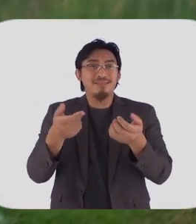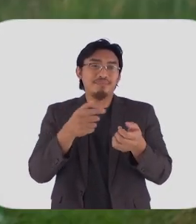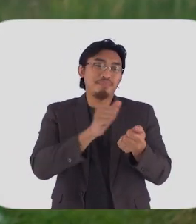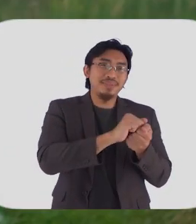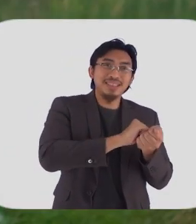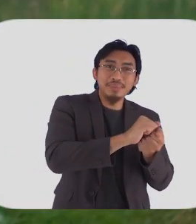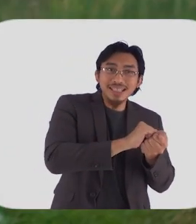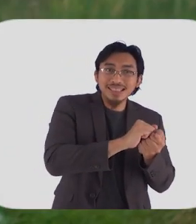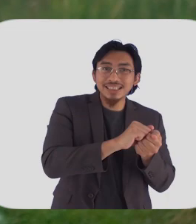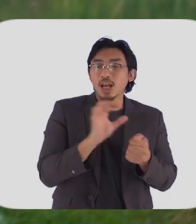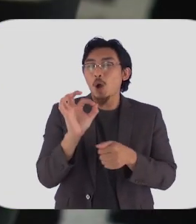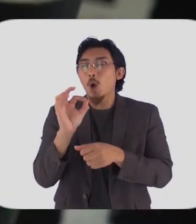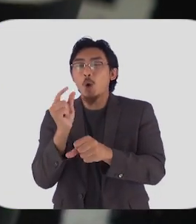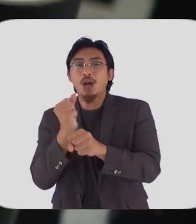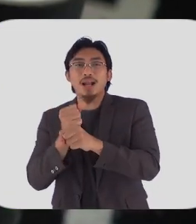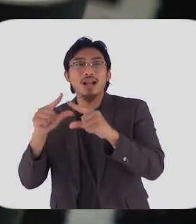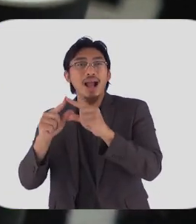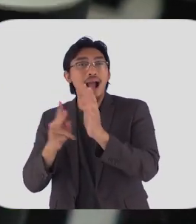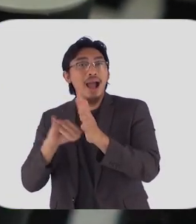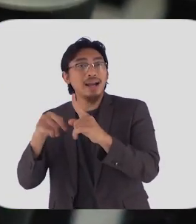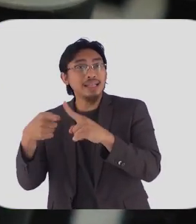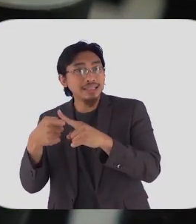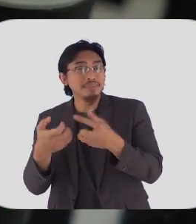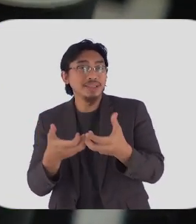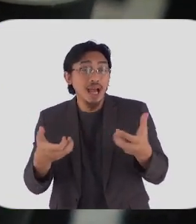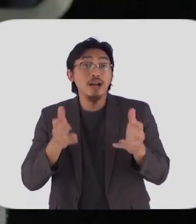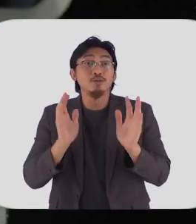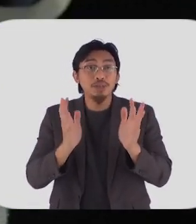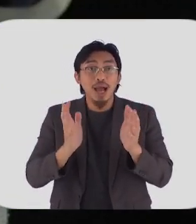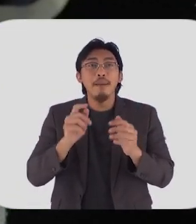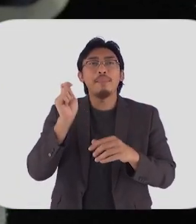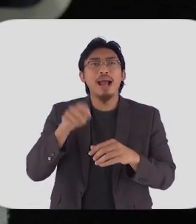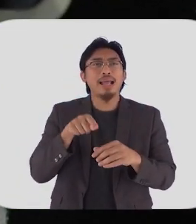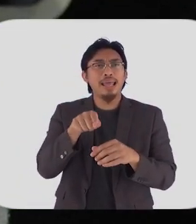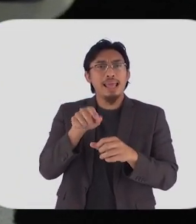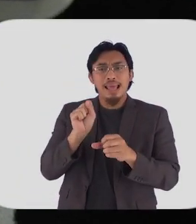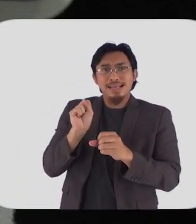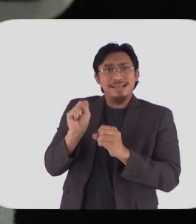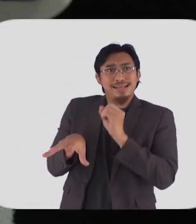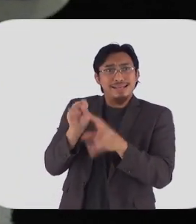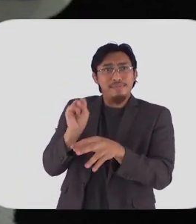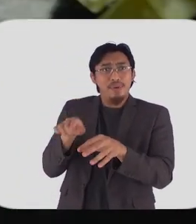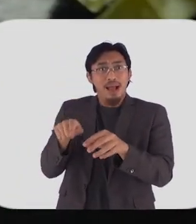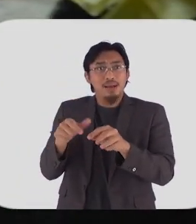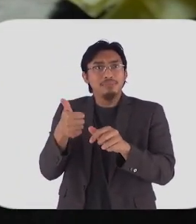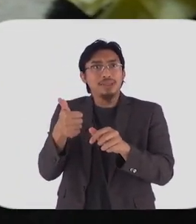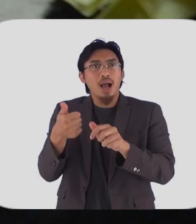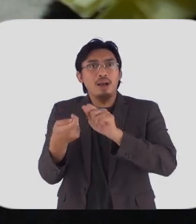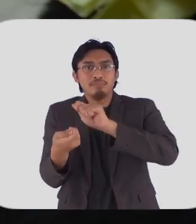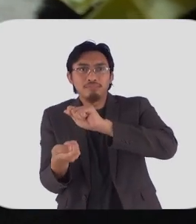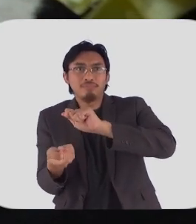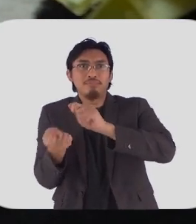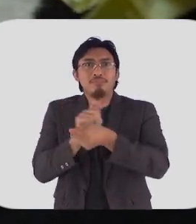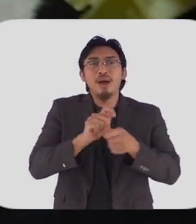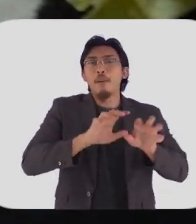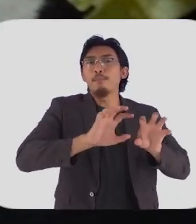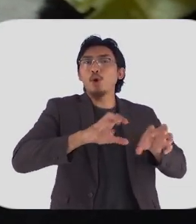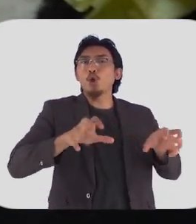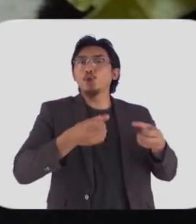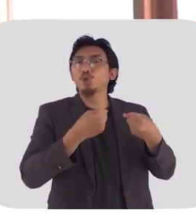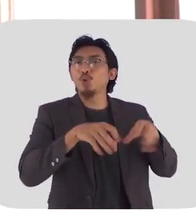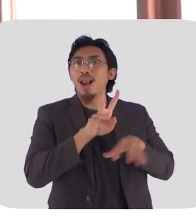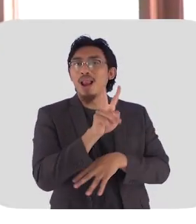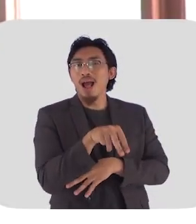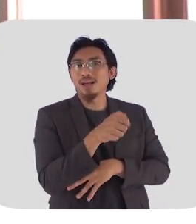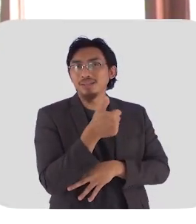jadi agar mudah terurai. Kemudian pemisahan sampah plastik dengan sampah organik, dan selanjutnya